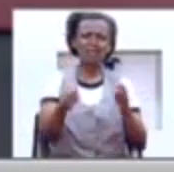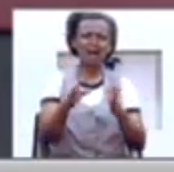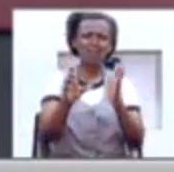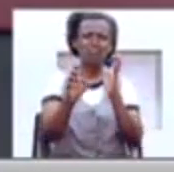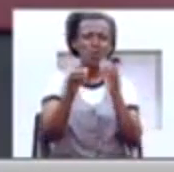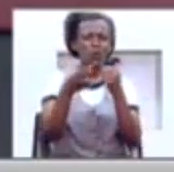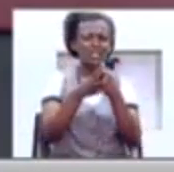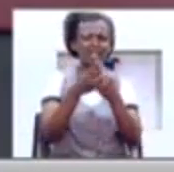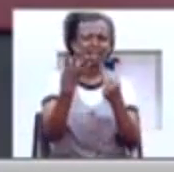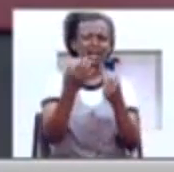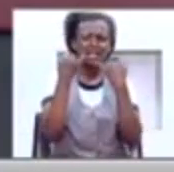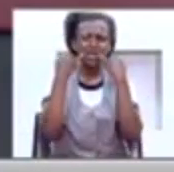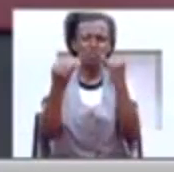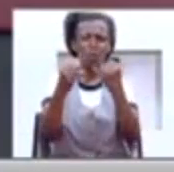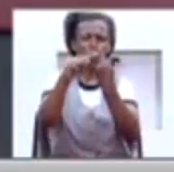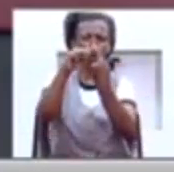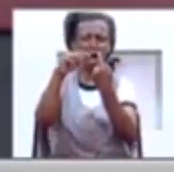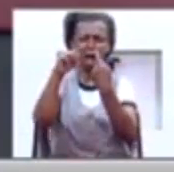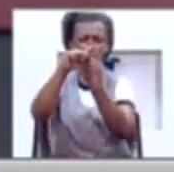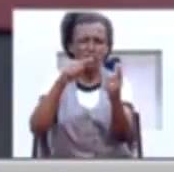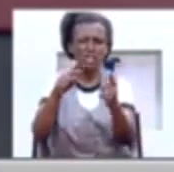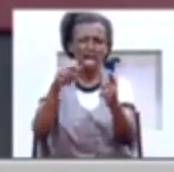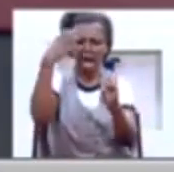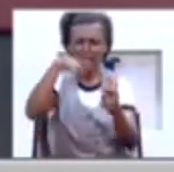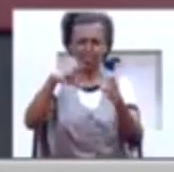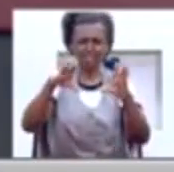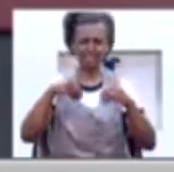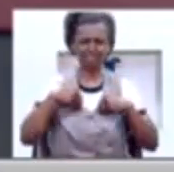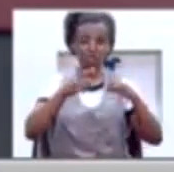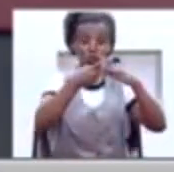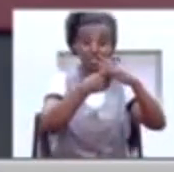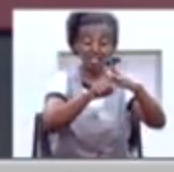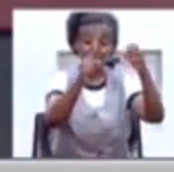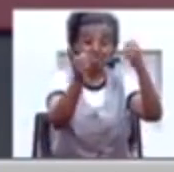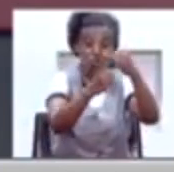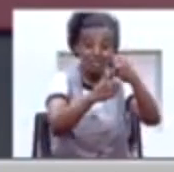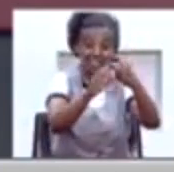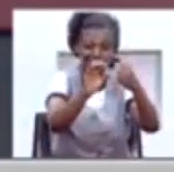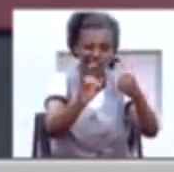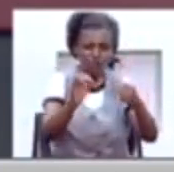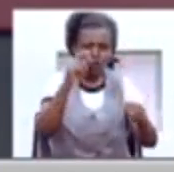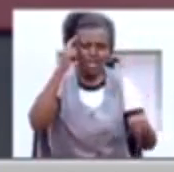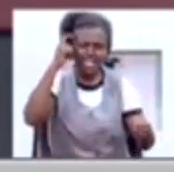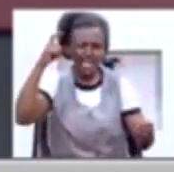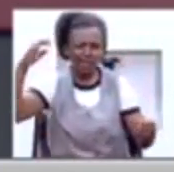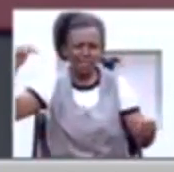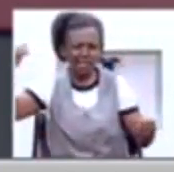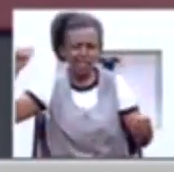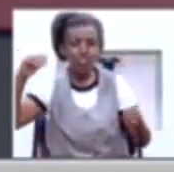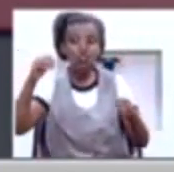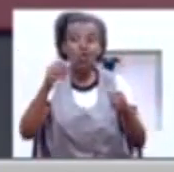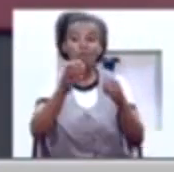94 babwiye abaturage bati nimwice bakabyemera guhera muri za 60 mwumva yuko iyo ngengabitekerezo